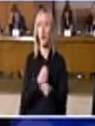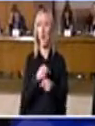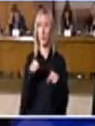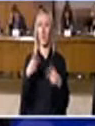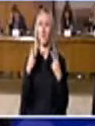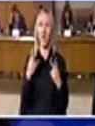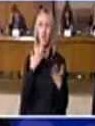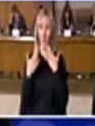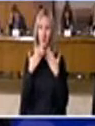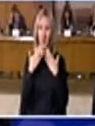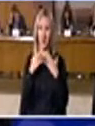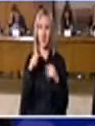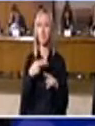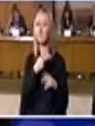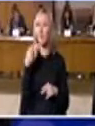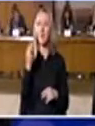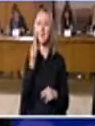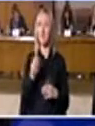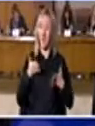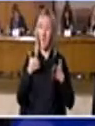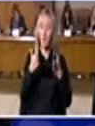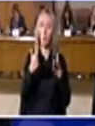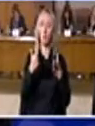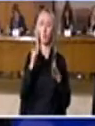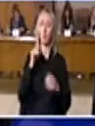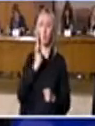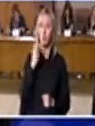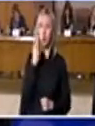konferencije Srbija na putu tolerancije i